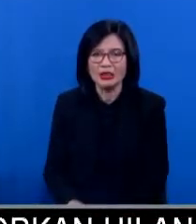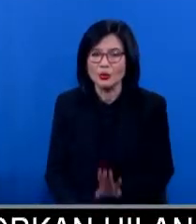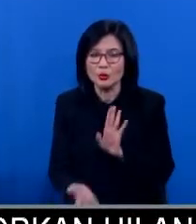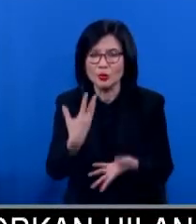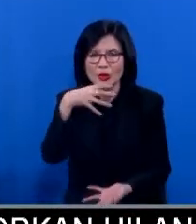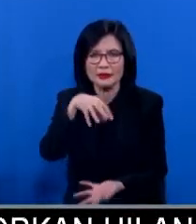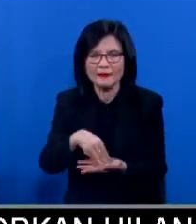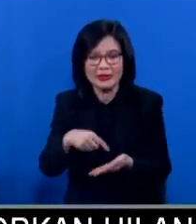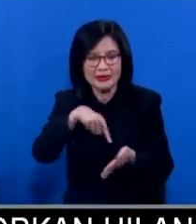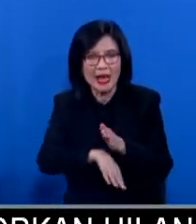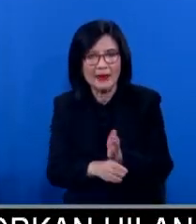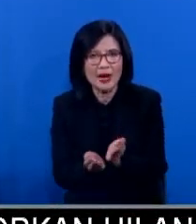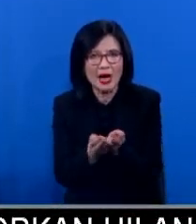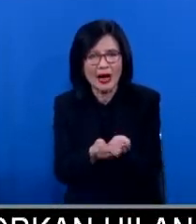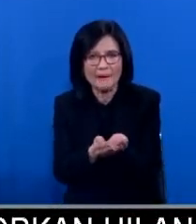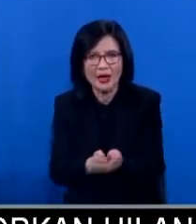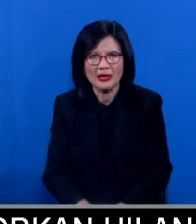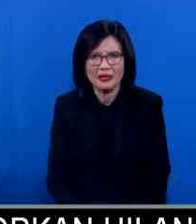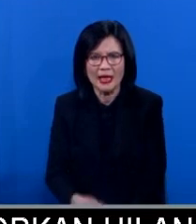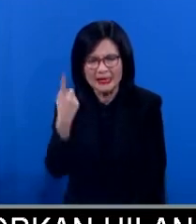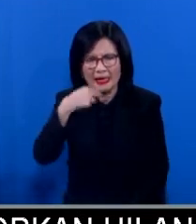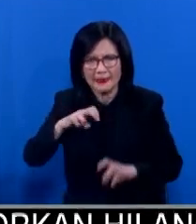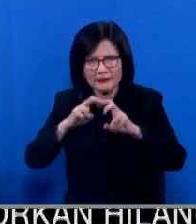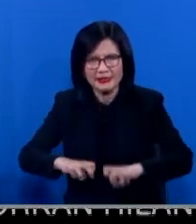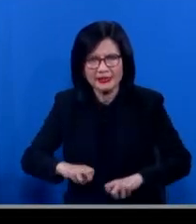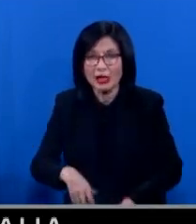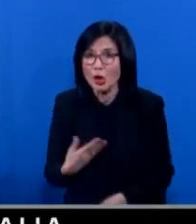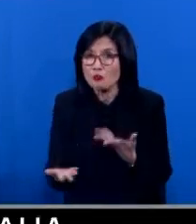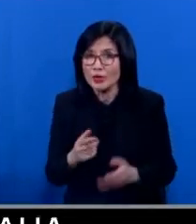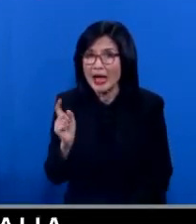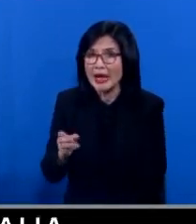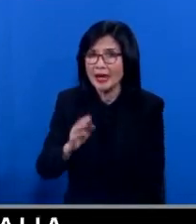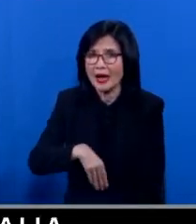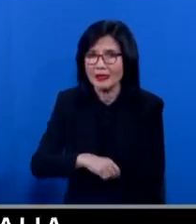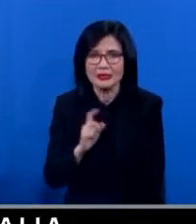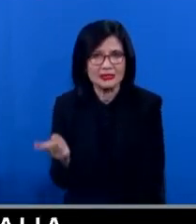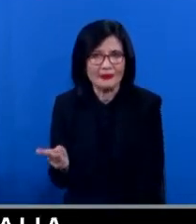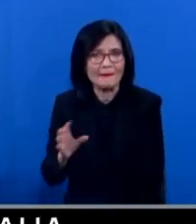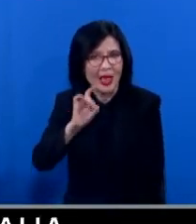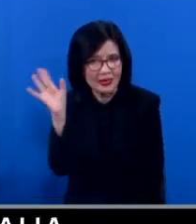TKP di dalam kapal. Polsek Mayangan tengah menyelidiki kemungkinan lain tewasnya korban.